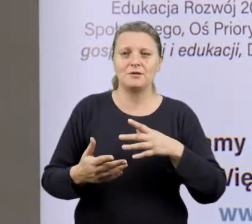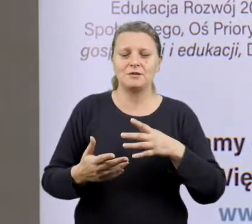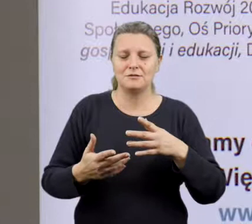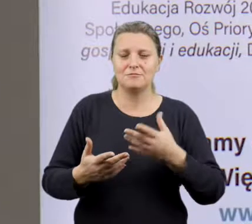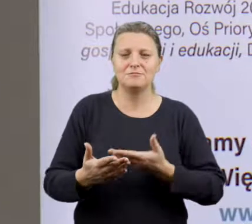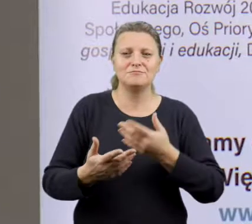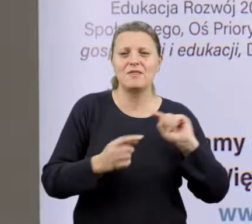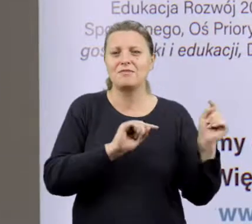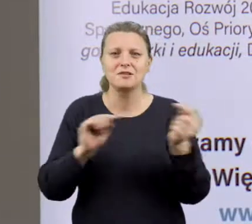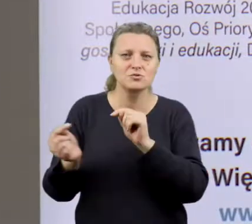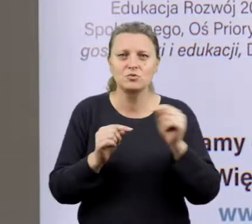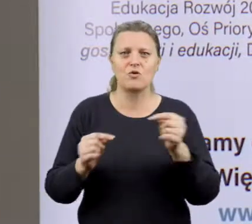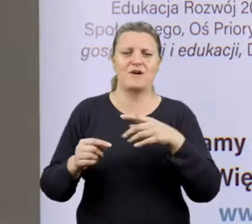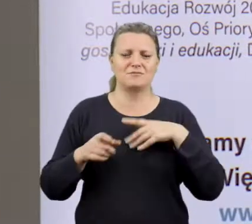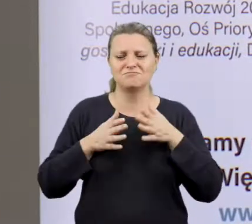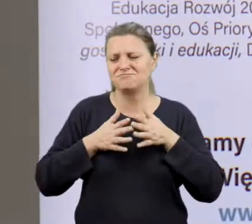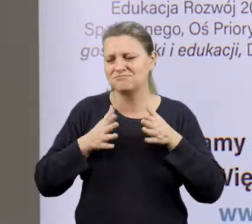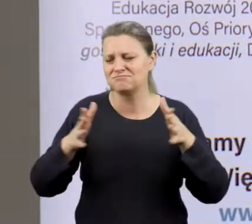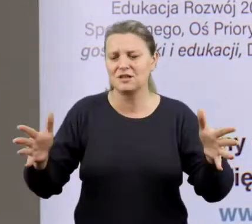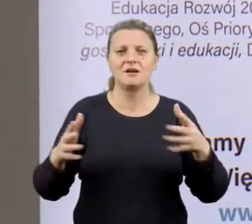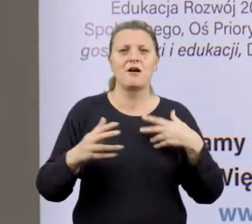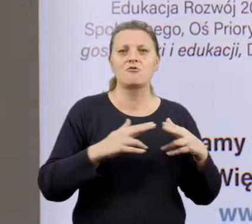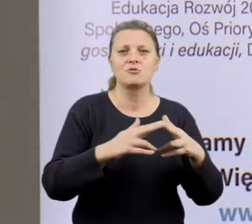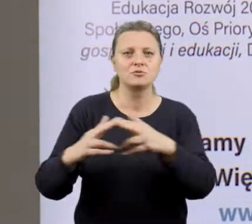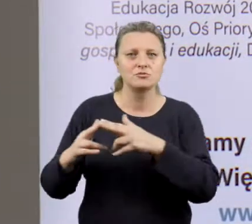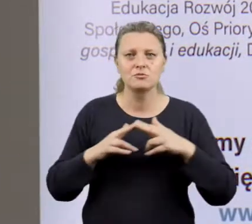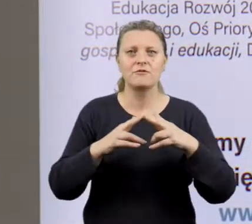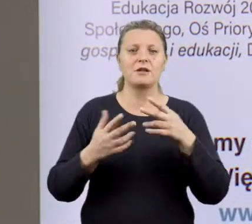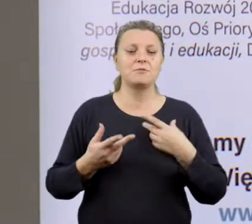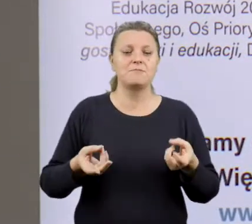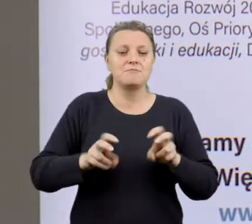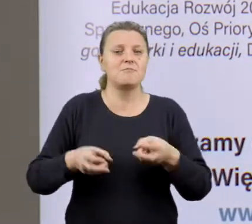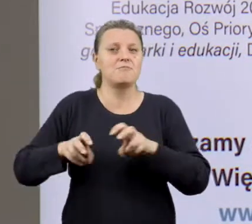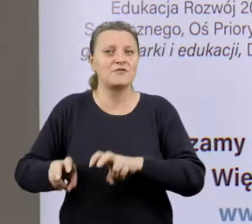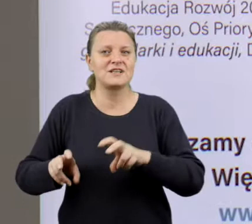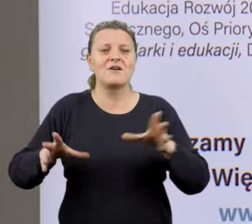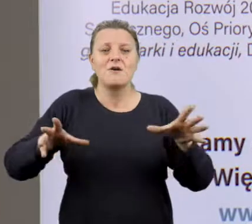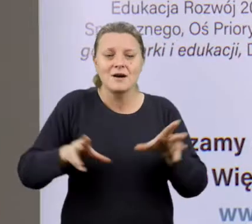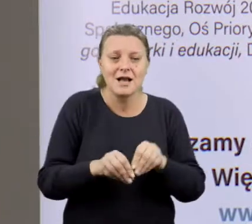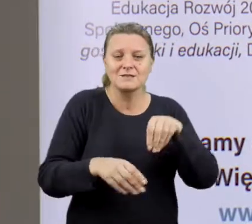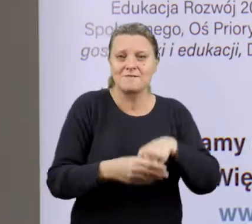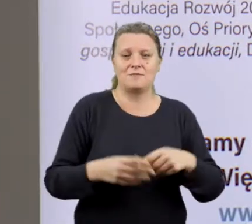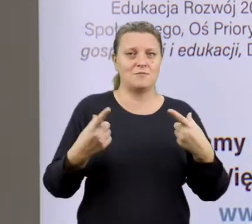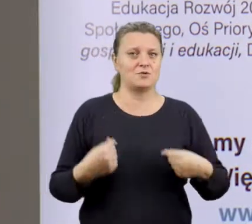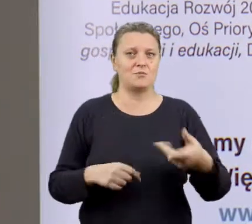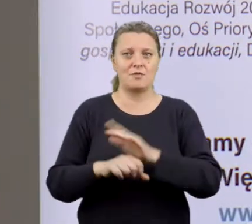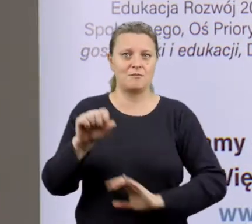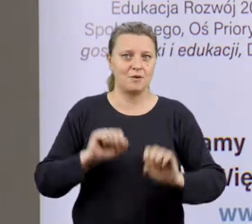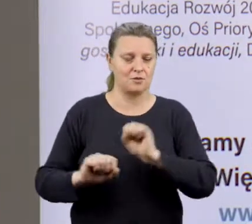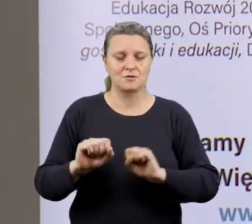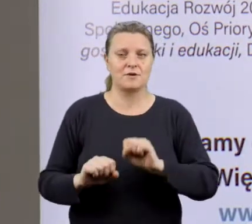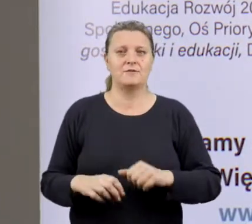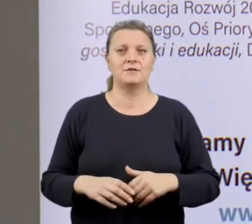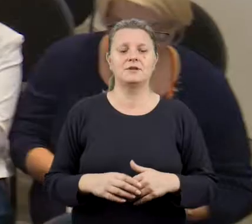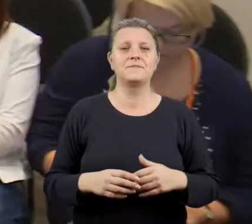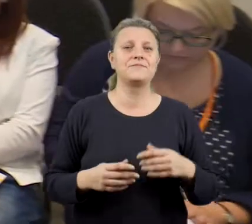szeroko dyskutowane, żeby były szeroko konsultowane, żeby powstawały z udziałem samych zainteresowanych, z